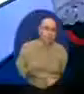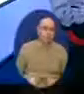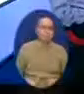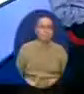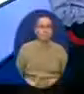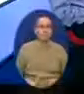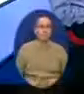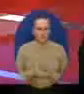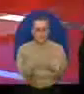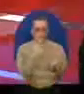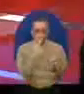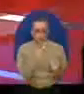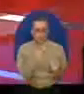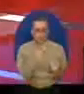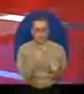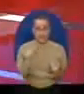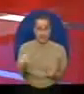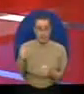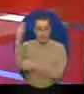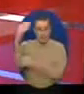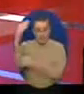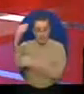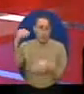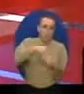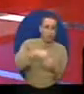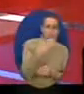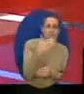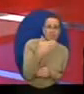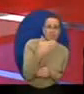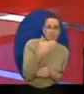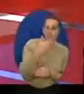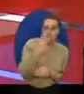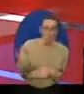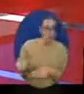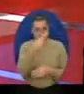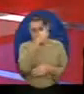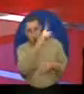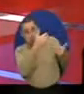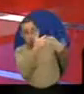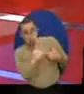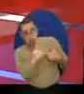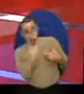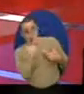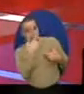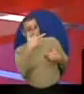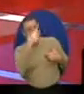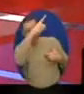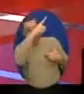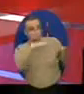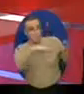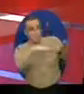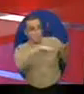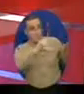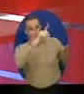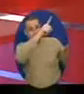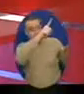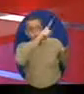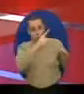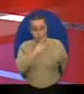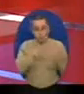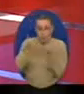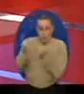תראה משיק, זה מדינה בתוך מדינה. אם כבר לא נעזרים מהמדינה, אם כבר השלטון המרכזי לא מזין את השלטון